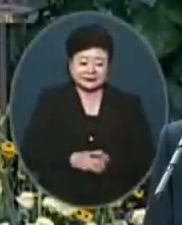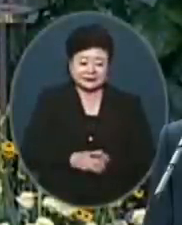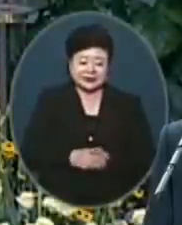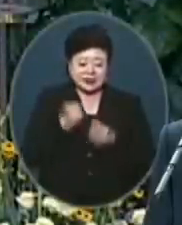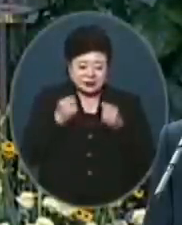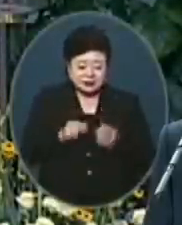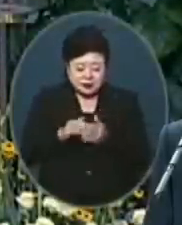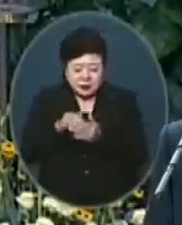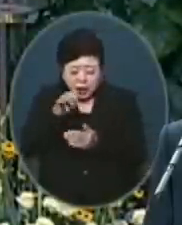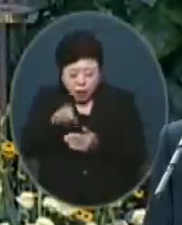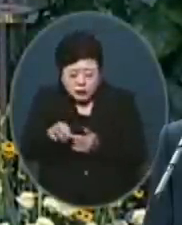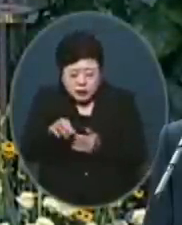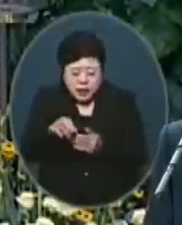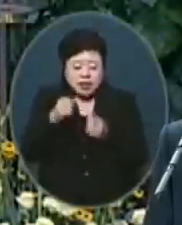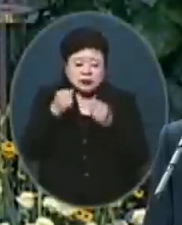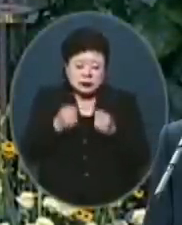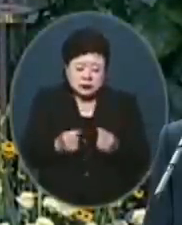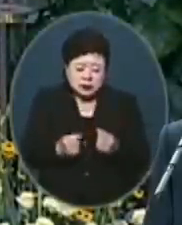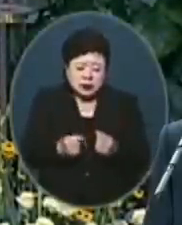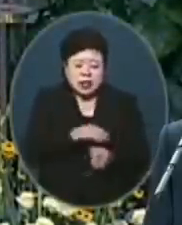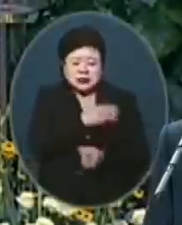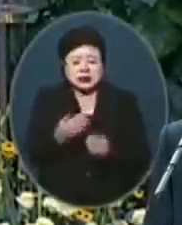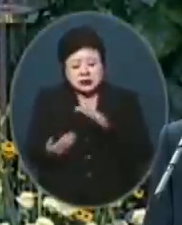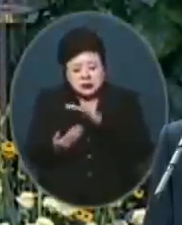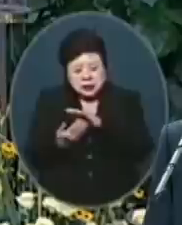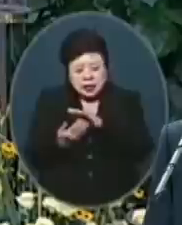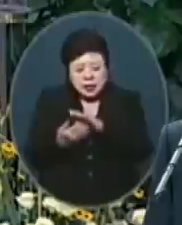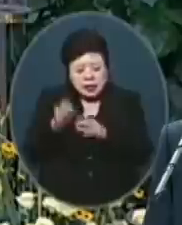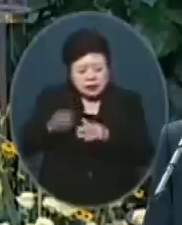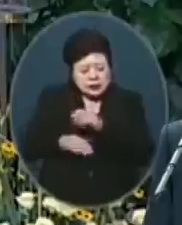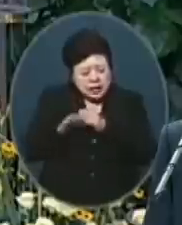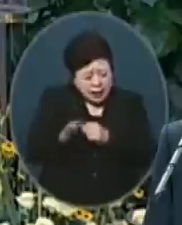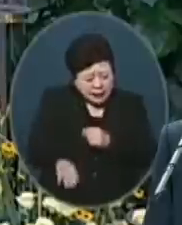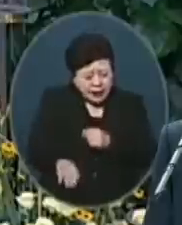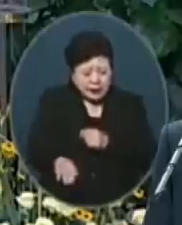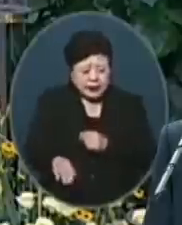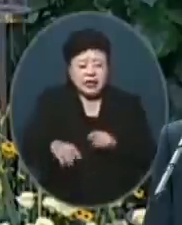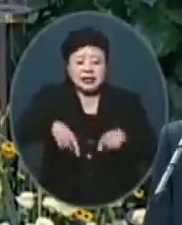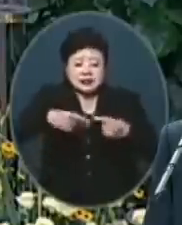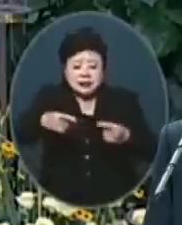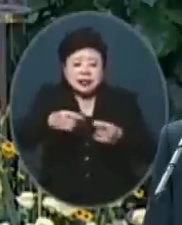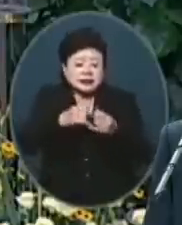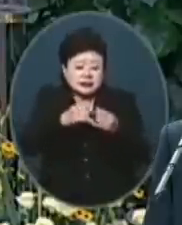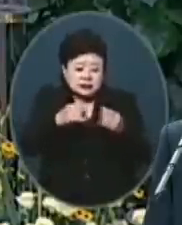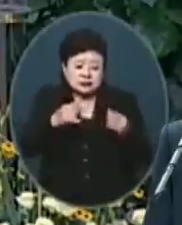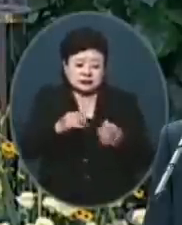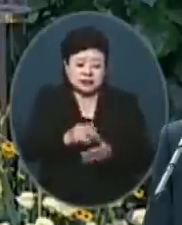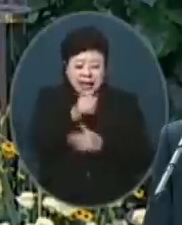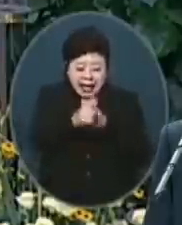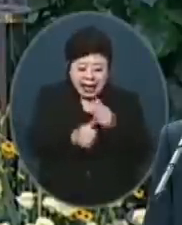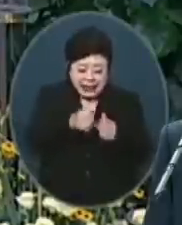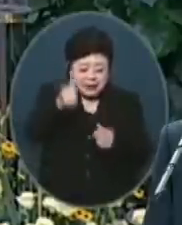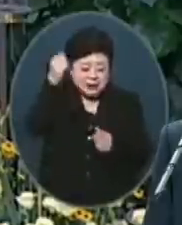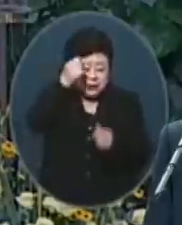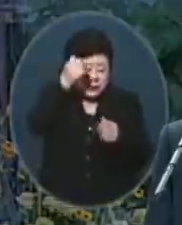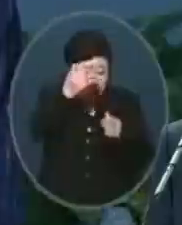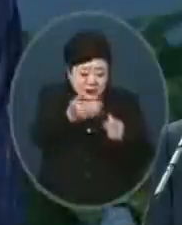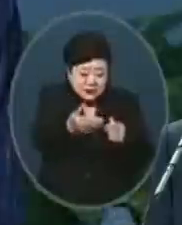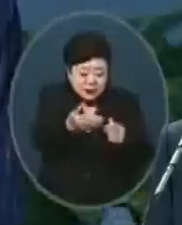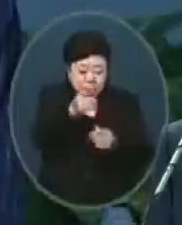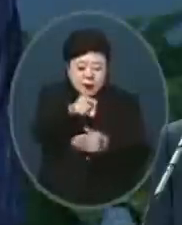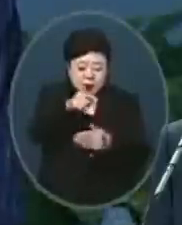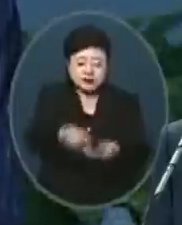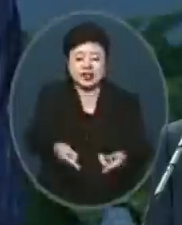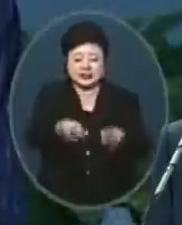지존자의 은밀한 곳에 거주하고 전능자의 그늘 아래 그 하는 것은 하나님 성령이